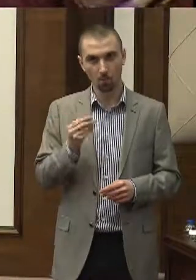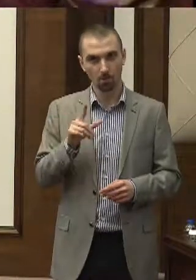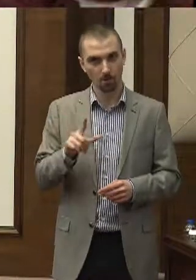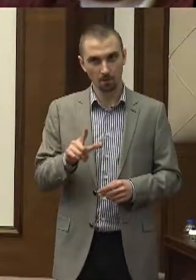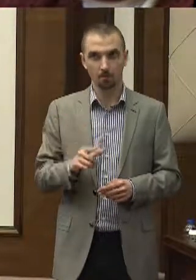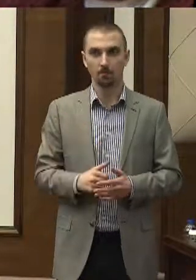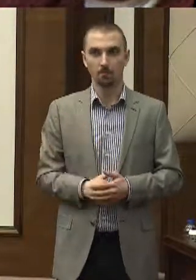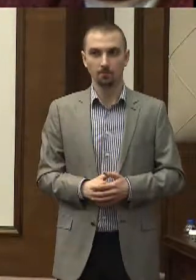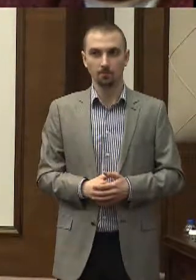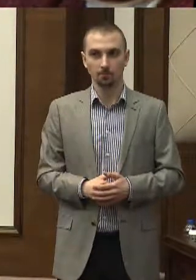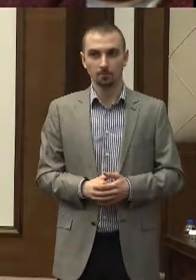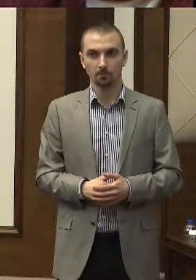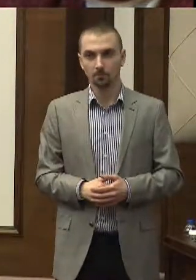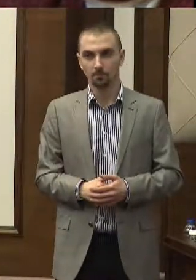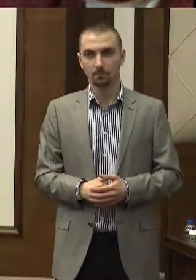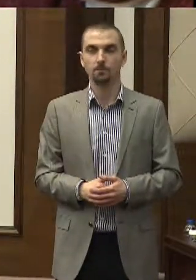gerekiyor.